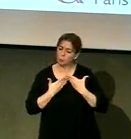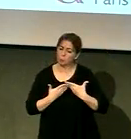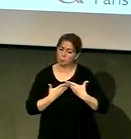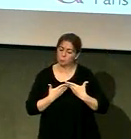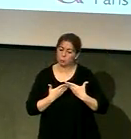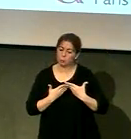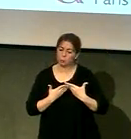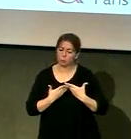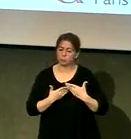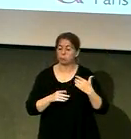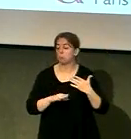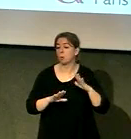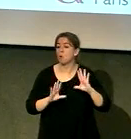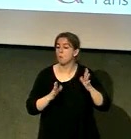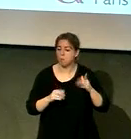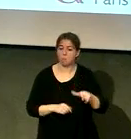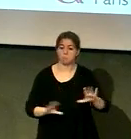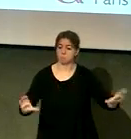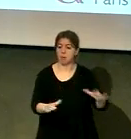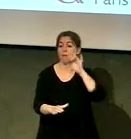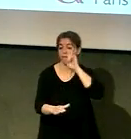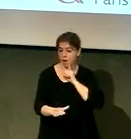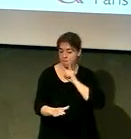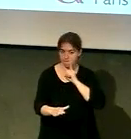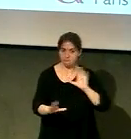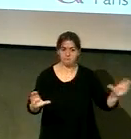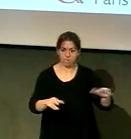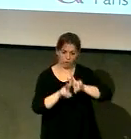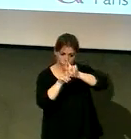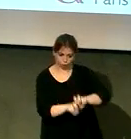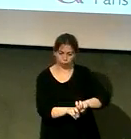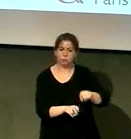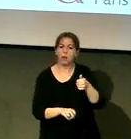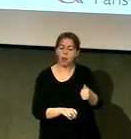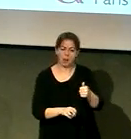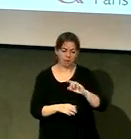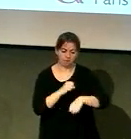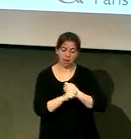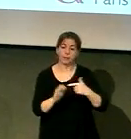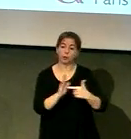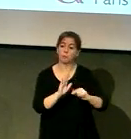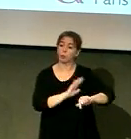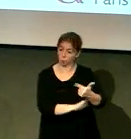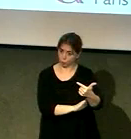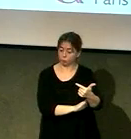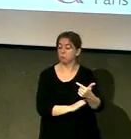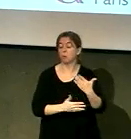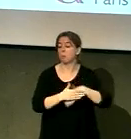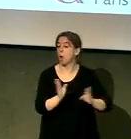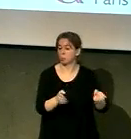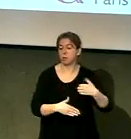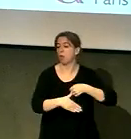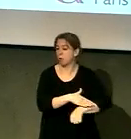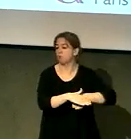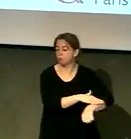un suivi de cohorte de femmes qui avaient accouché dans un hôpital en 2012. et que